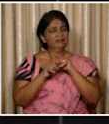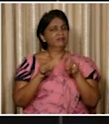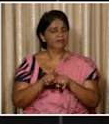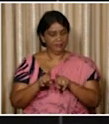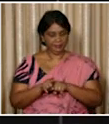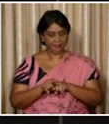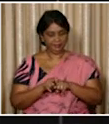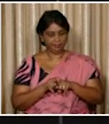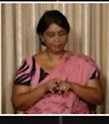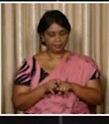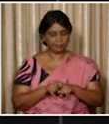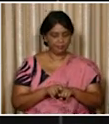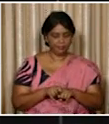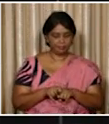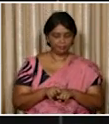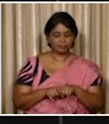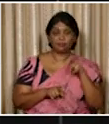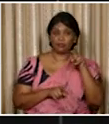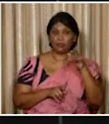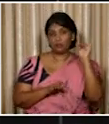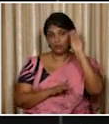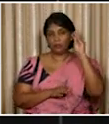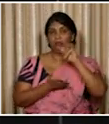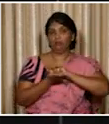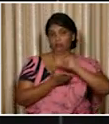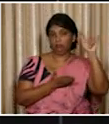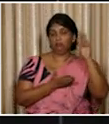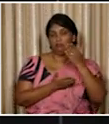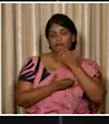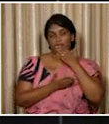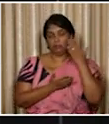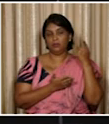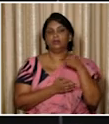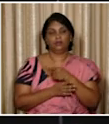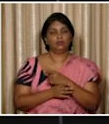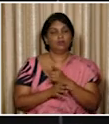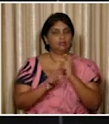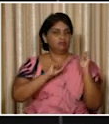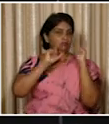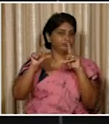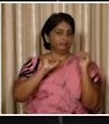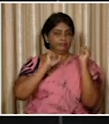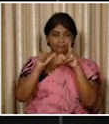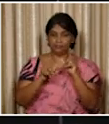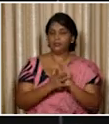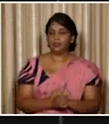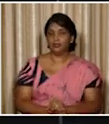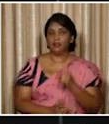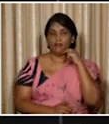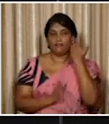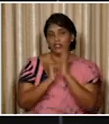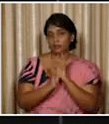நீதியாக வழங்கப்படும் தீர்ப்பை கூட ஜீரணிக்க முடியாமல் இருக்கிறது என்பதைத்தான் இந்த முகநூல் செய்தி மிகவும் வெளிப்படையாக